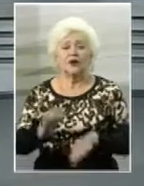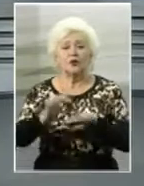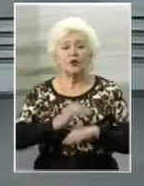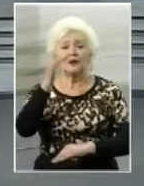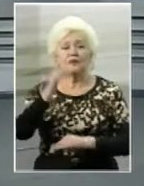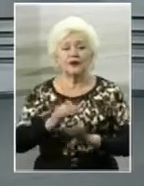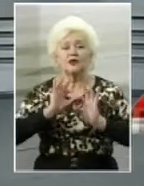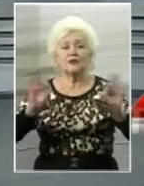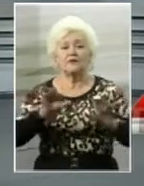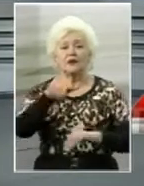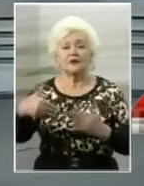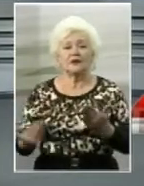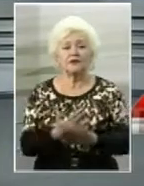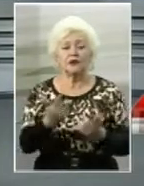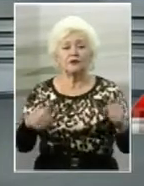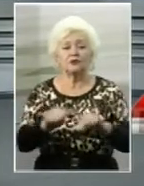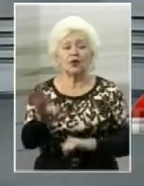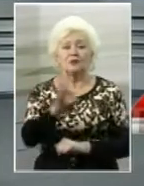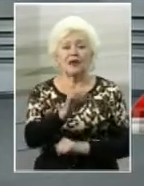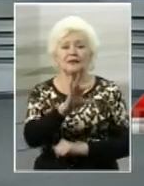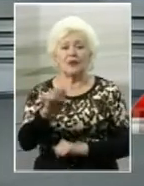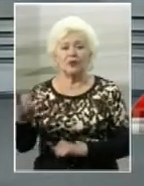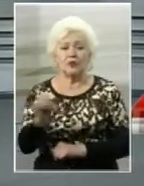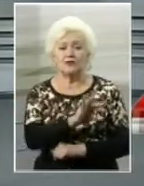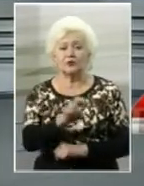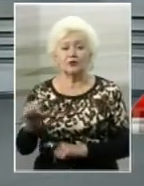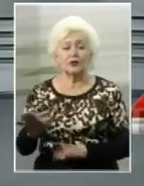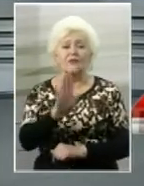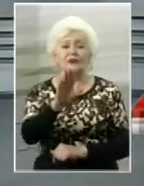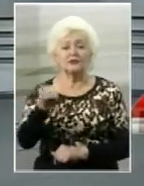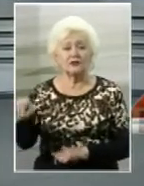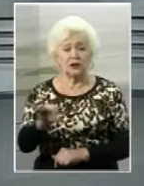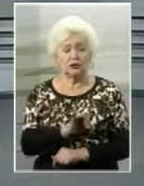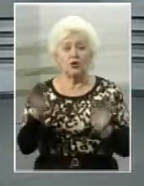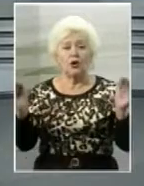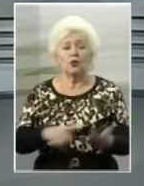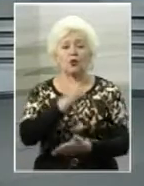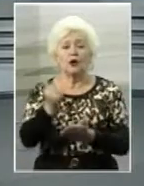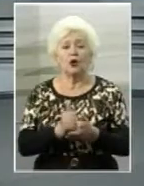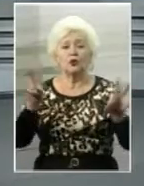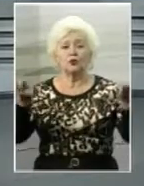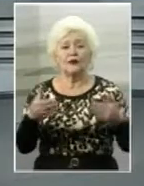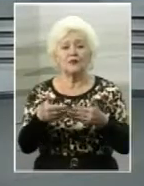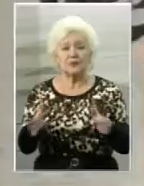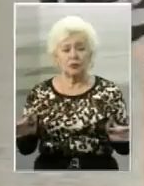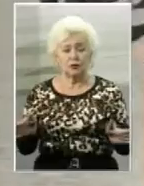Добрий вечір. В ефірі Таврійські новини. В студії Оксана Страмнова. Сурдопереклад Валентини Туніної. Коротко про головні теми